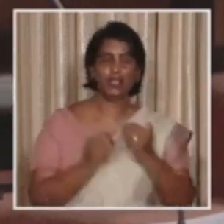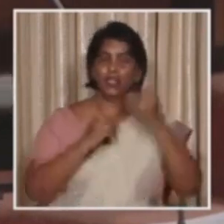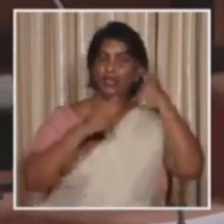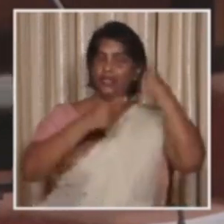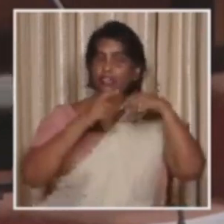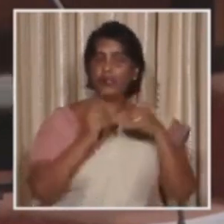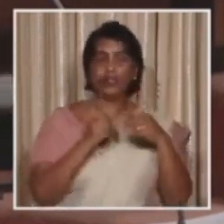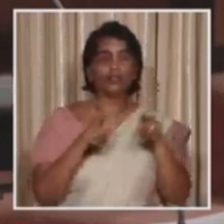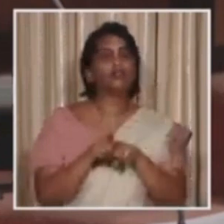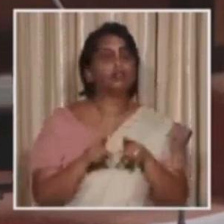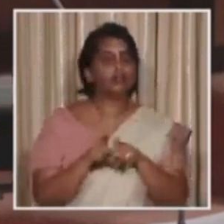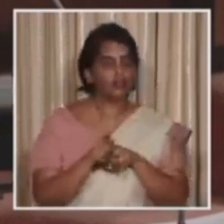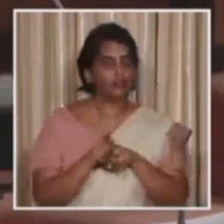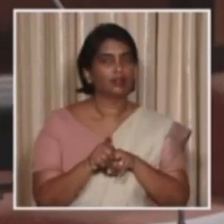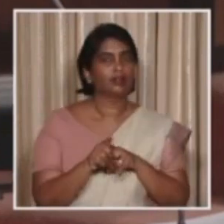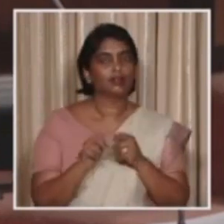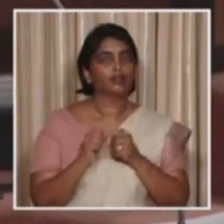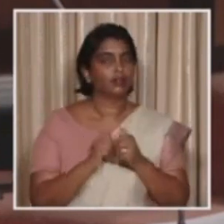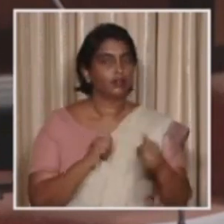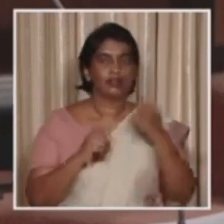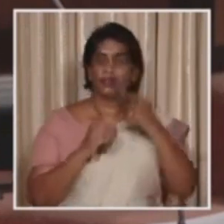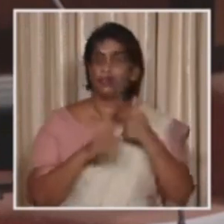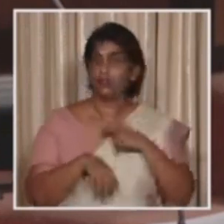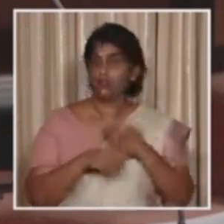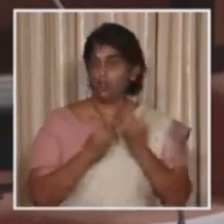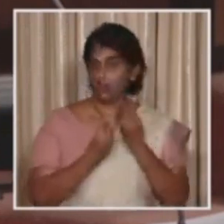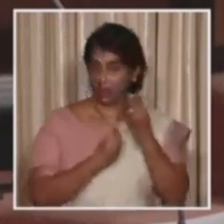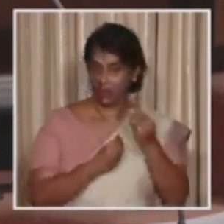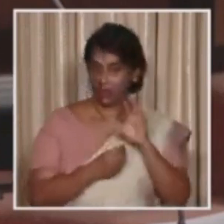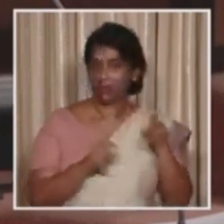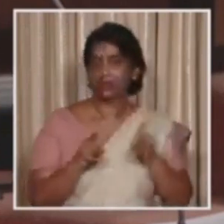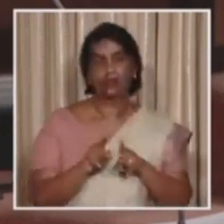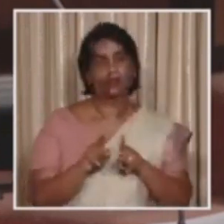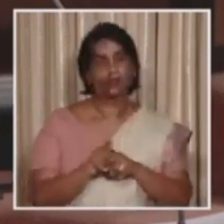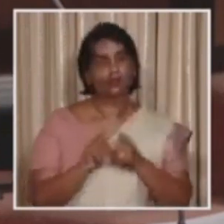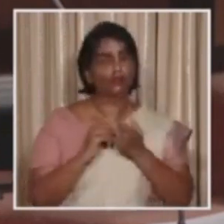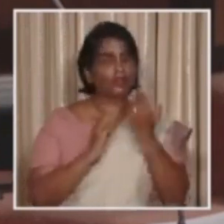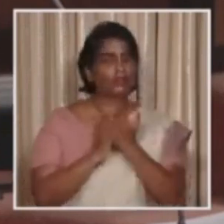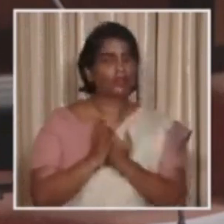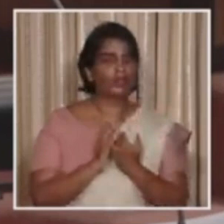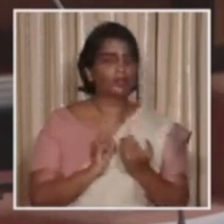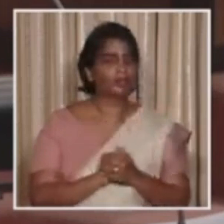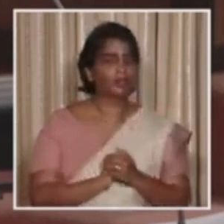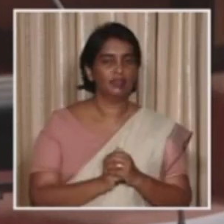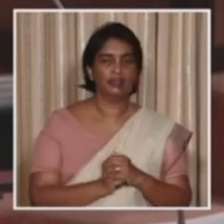உருவாக்குகின்ற போதுதான் இனிவரும் காலங்களிலே இந்த கடன் வாங்குகின்ற நிலையை